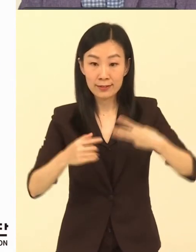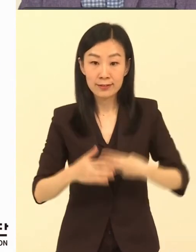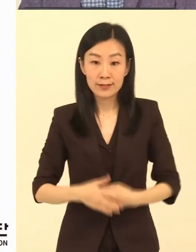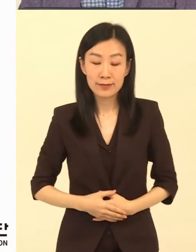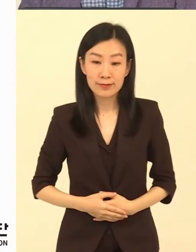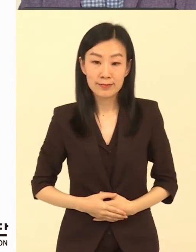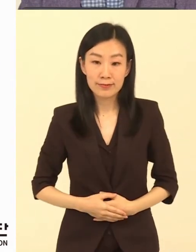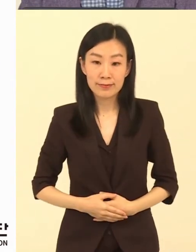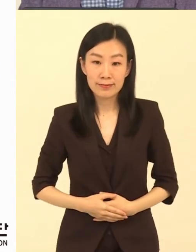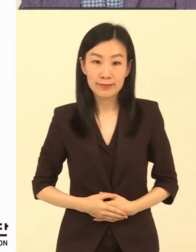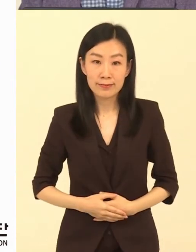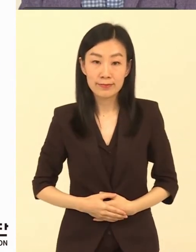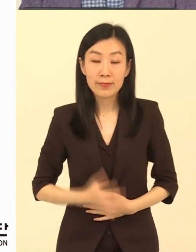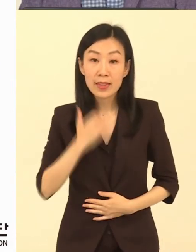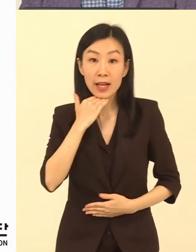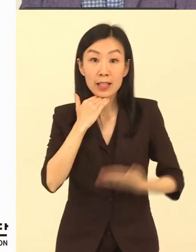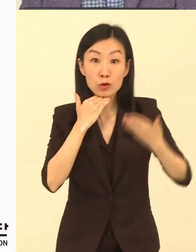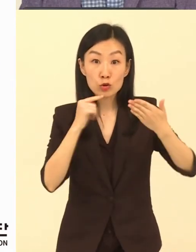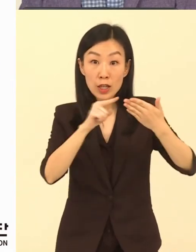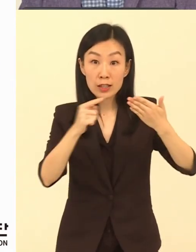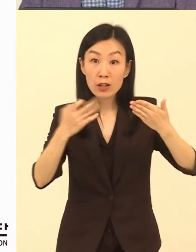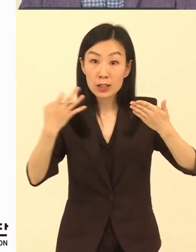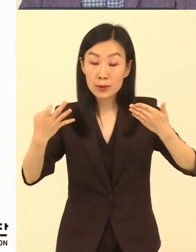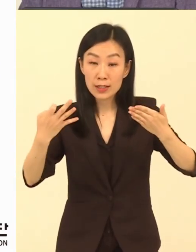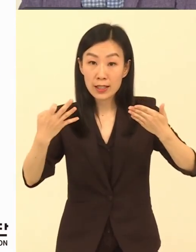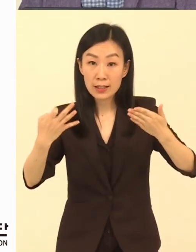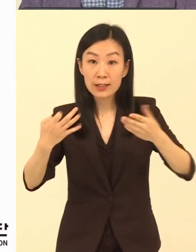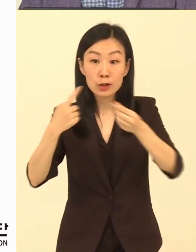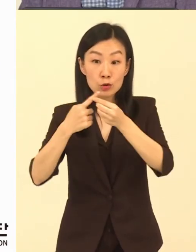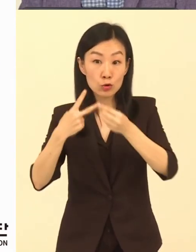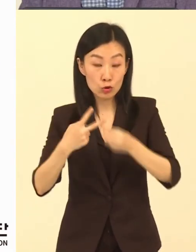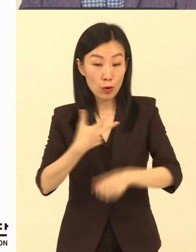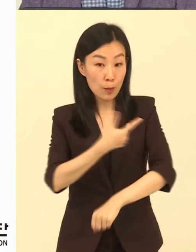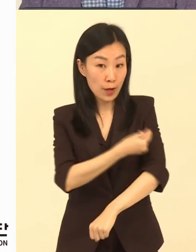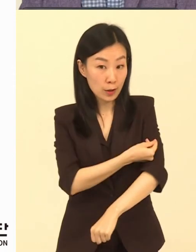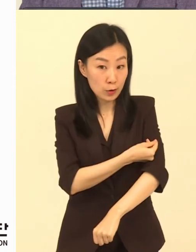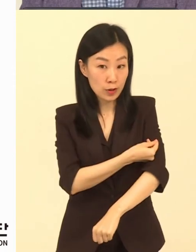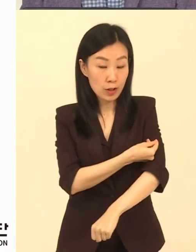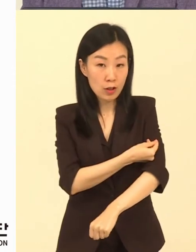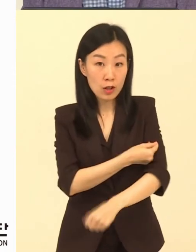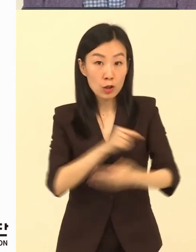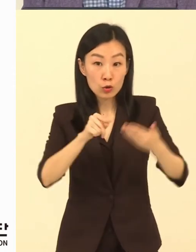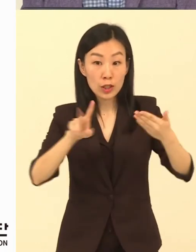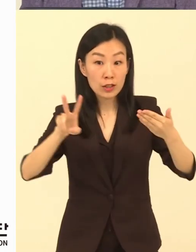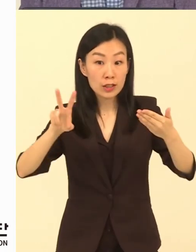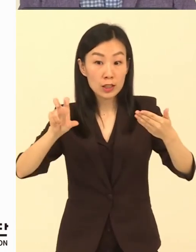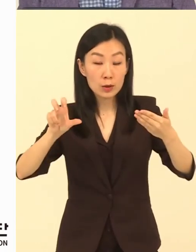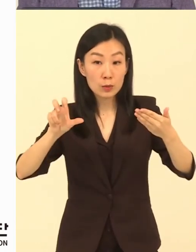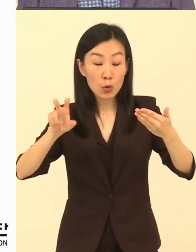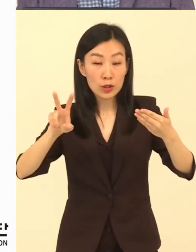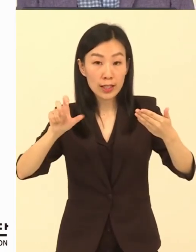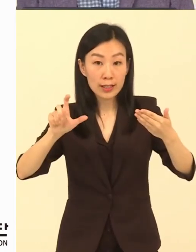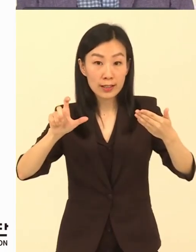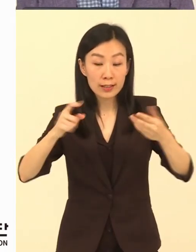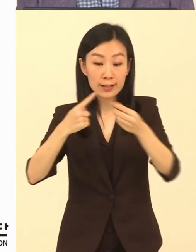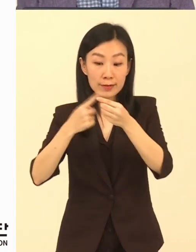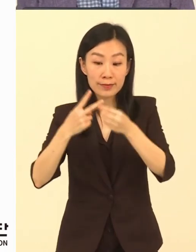대개 9에서 14는 2회, 9에서 25세는 3회 접종하는 걸로 되어